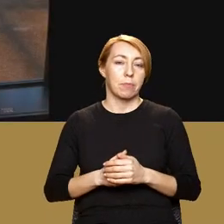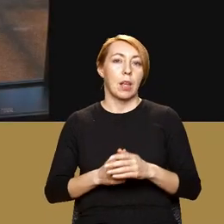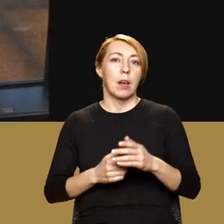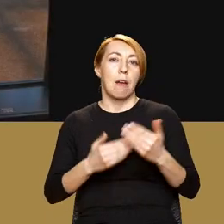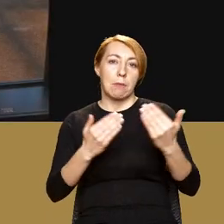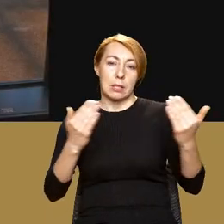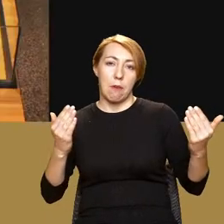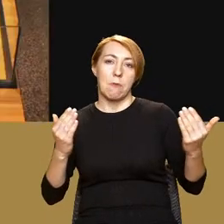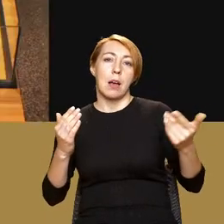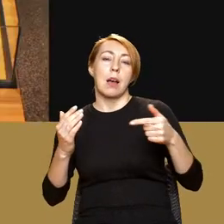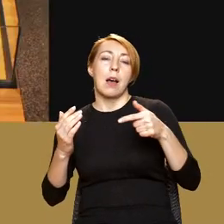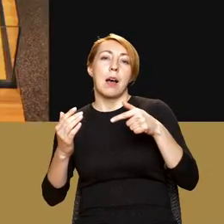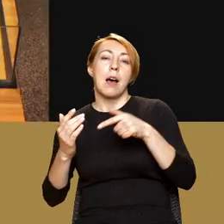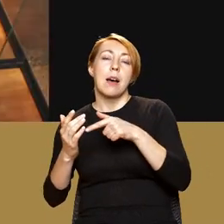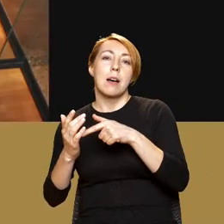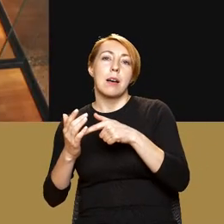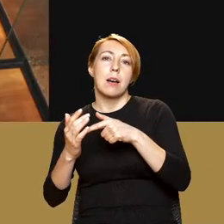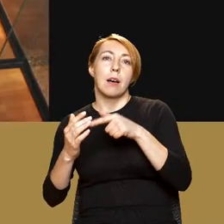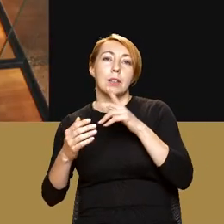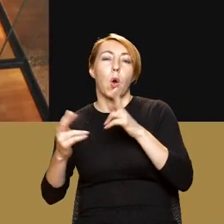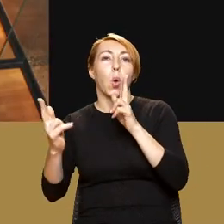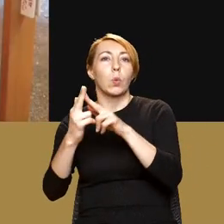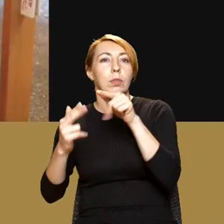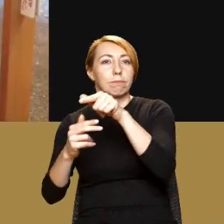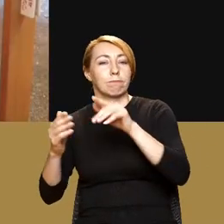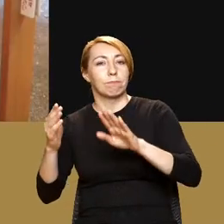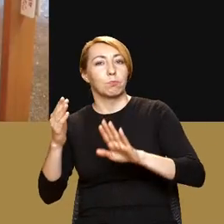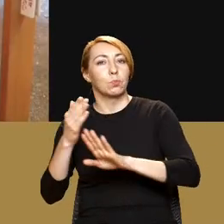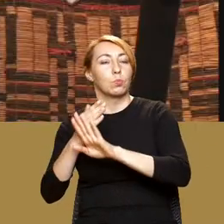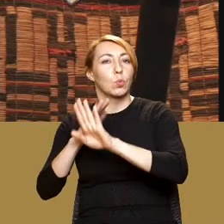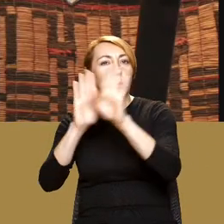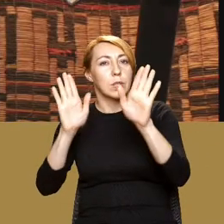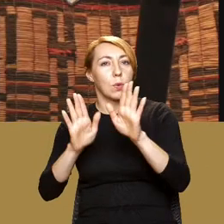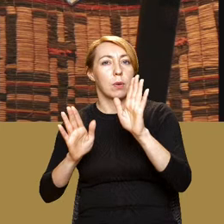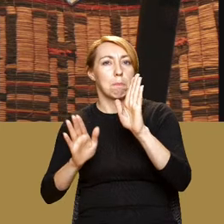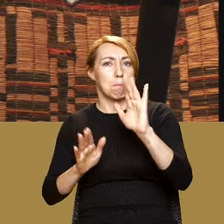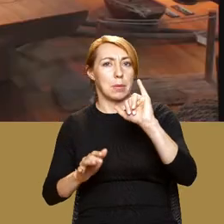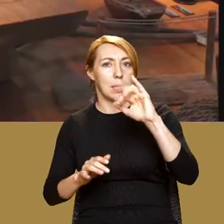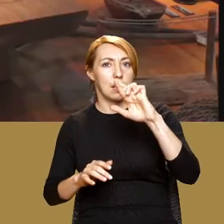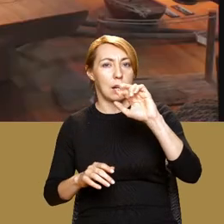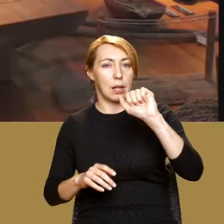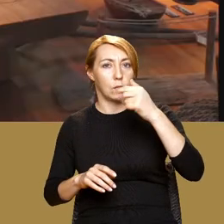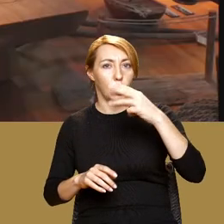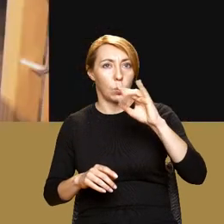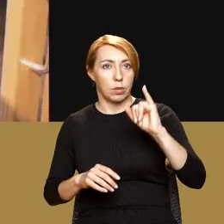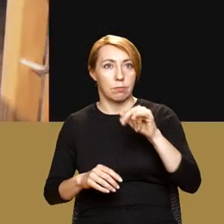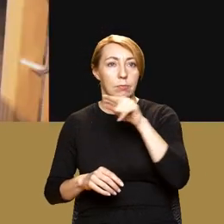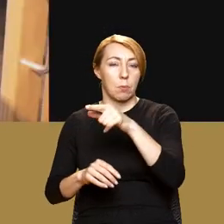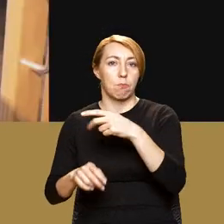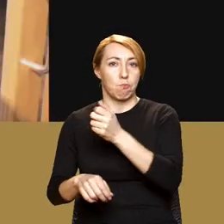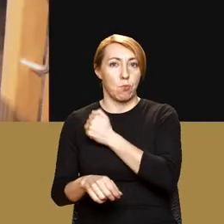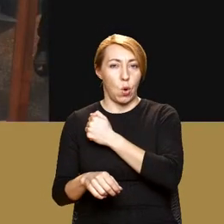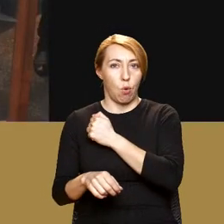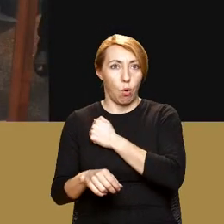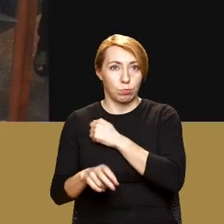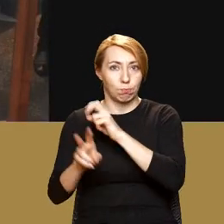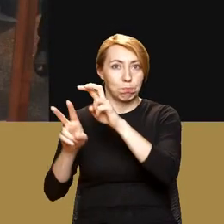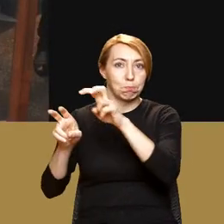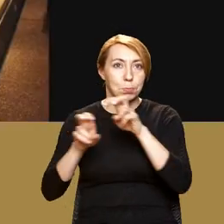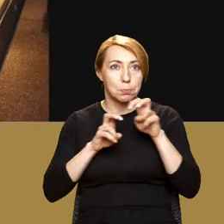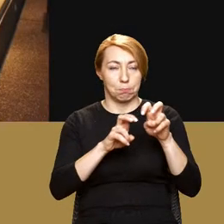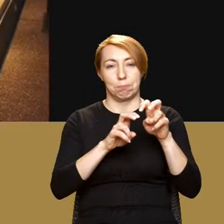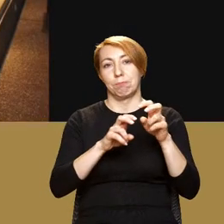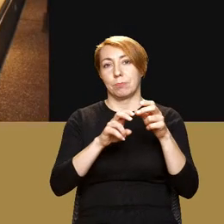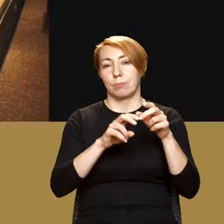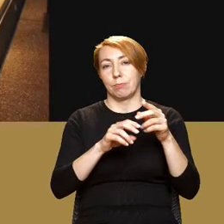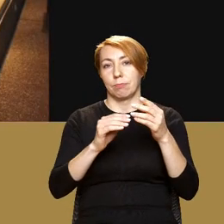kontakty szczególnie z Muzeum w Biratorii były o tyle ważne, że stamtąd po prostu wypożyczyliśmy